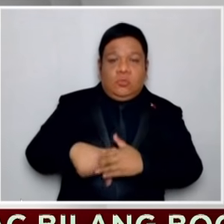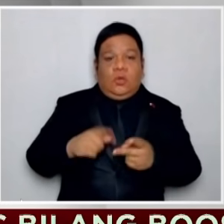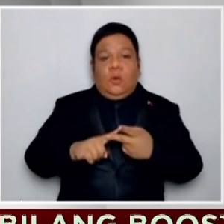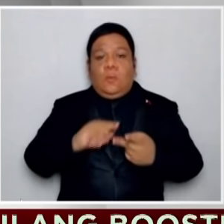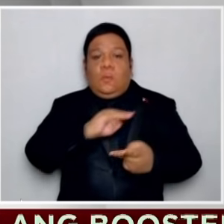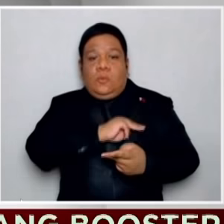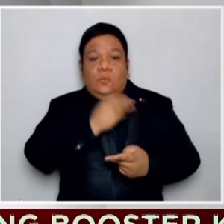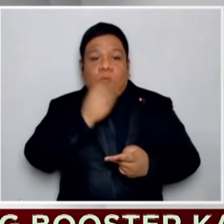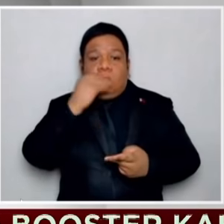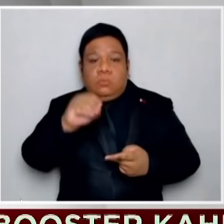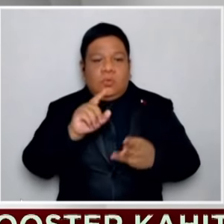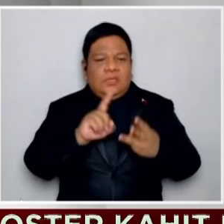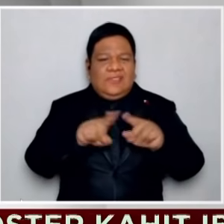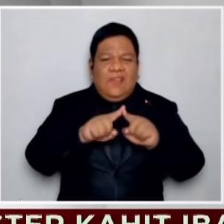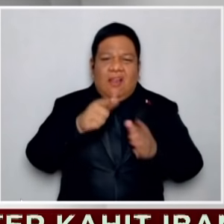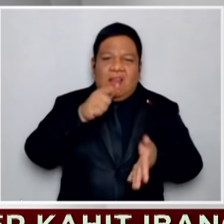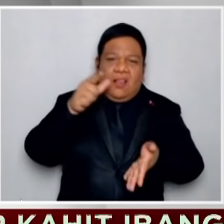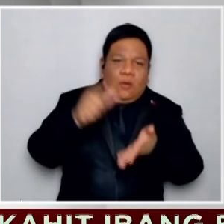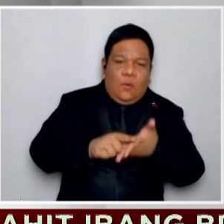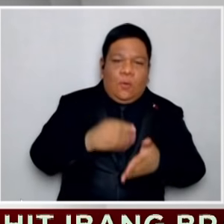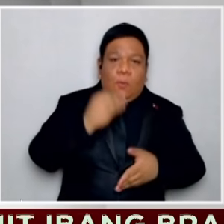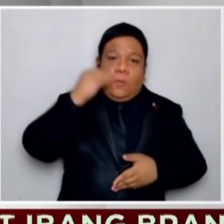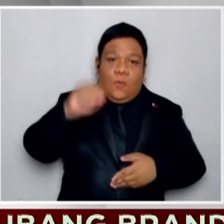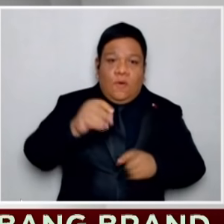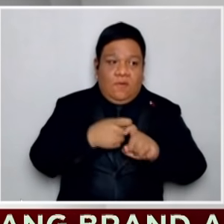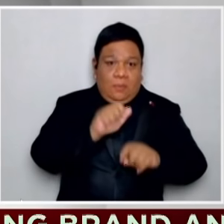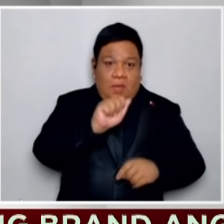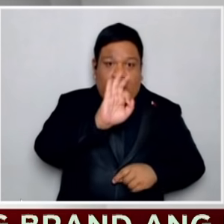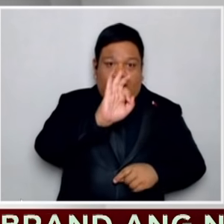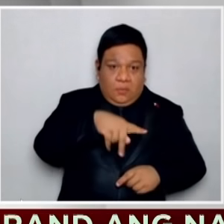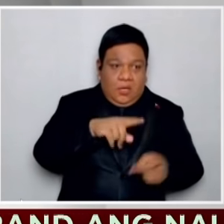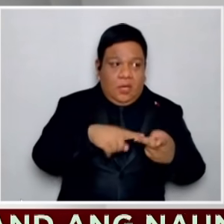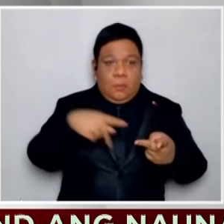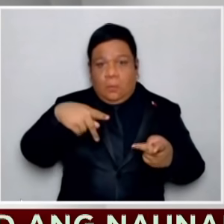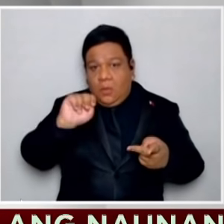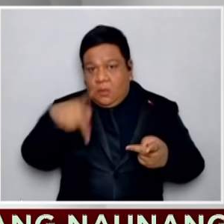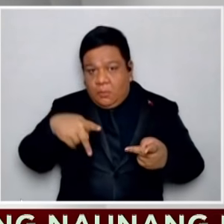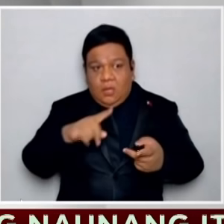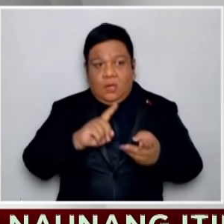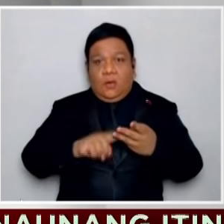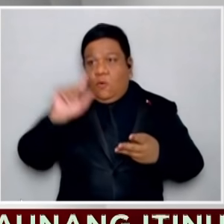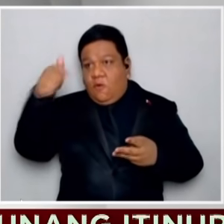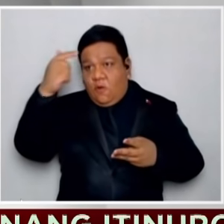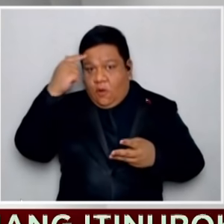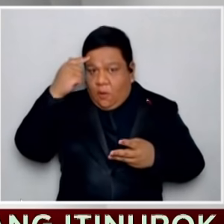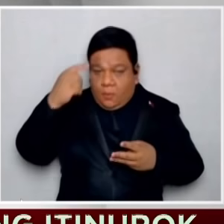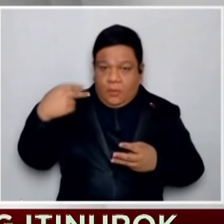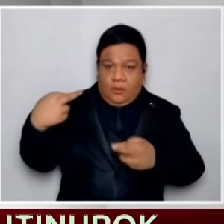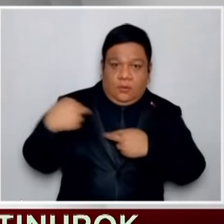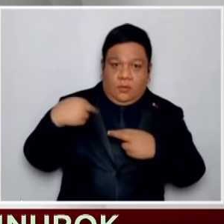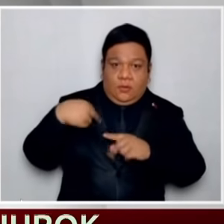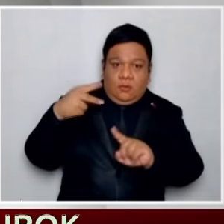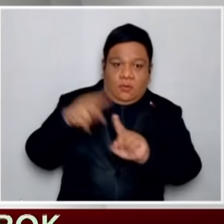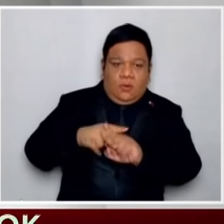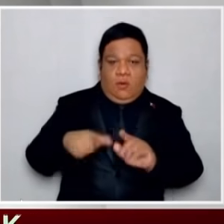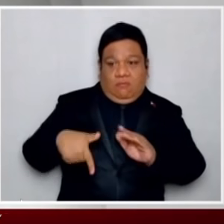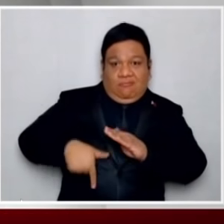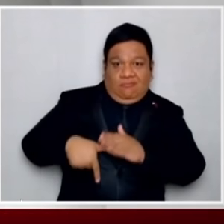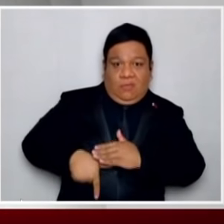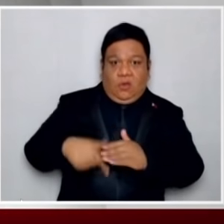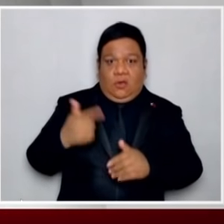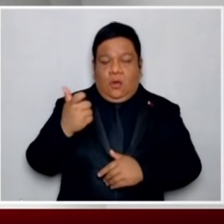pang letter orders mula sa AFP, PNP at iba pang government law enforcement agencies. Bibigyan po naman